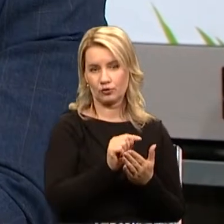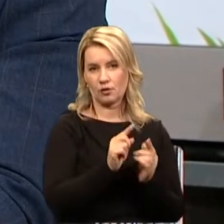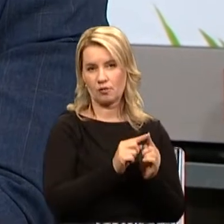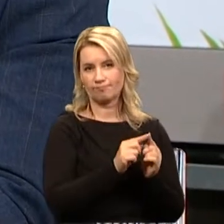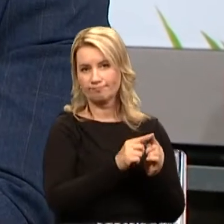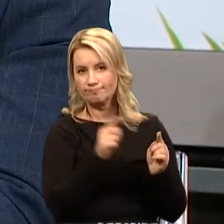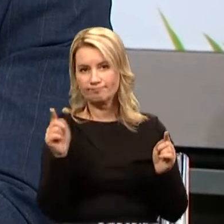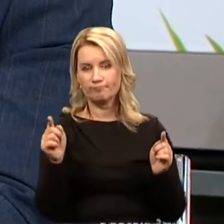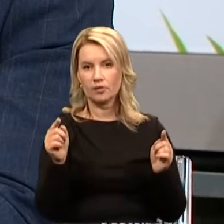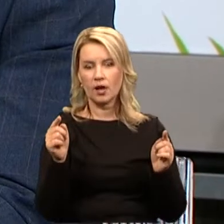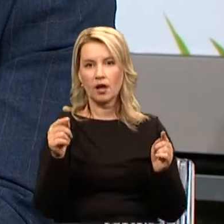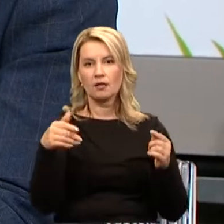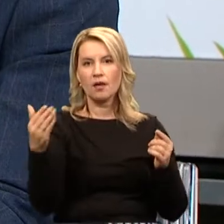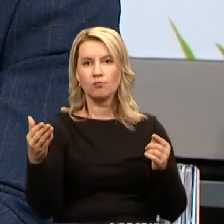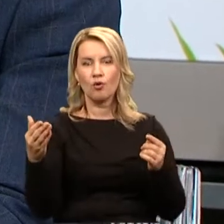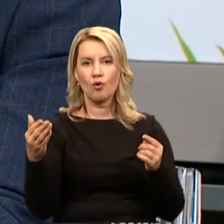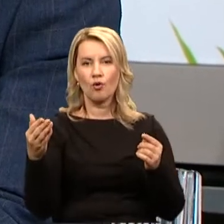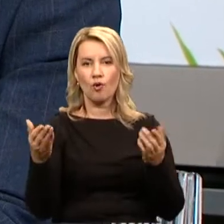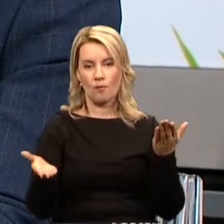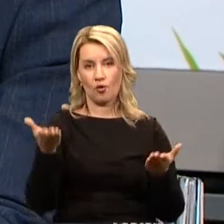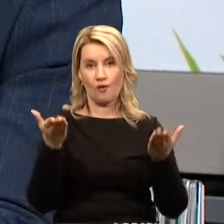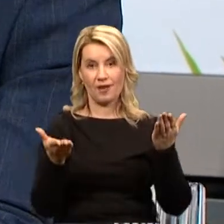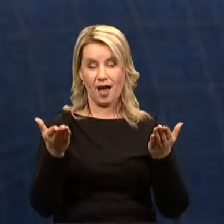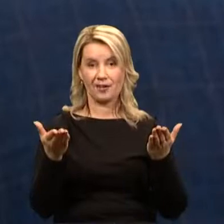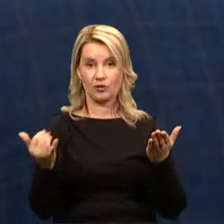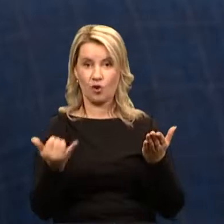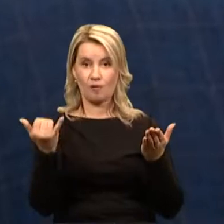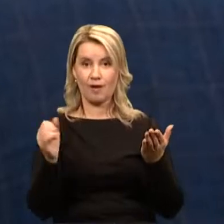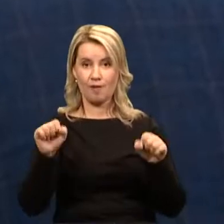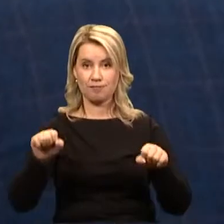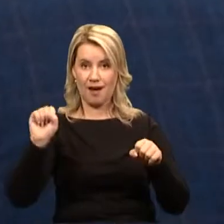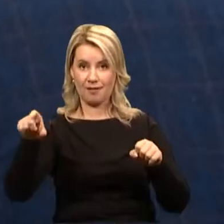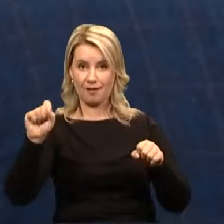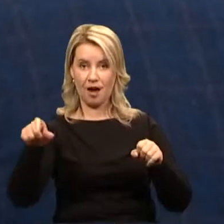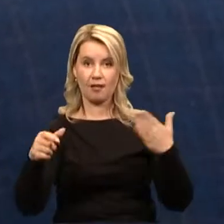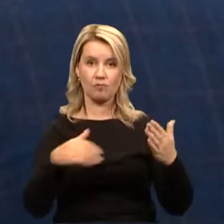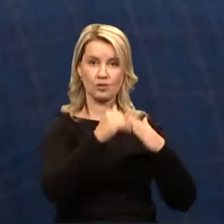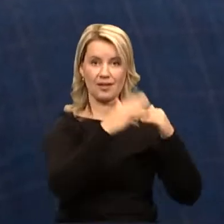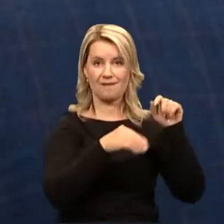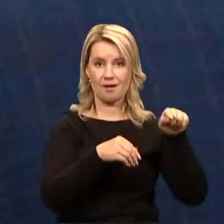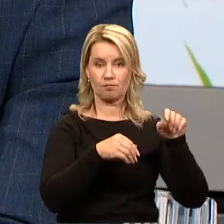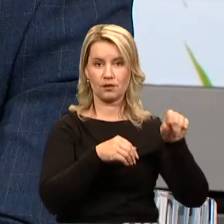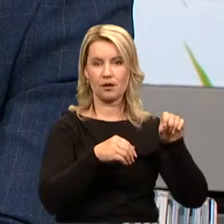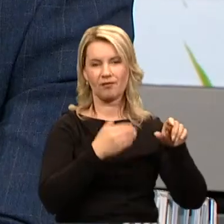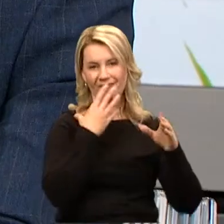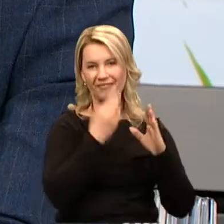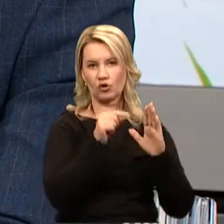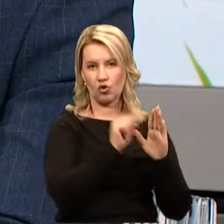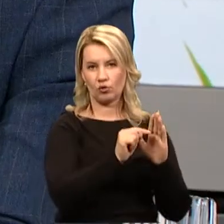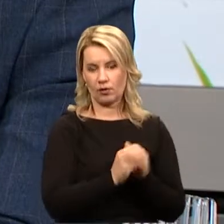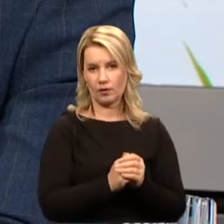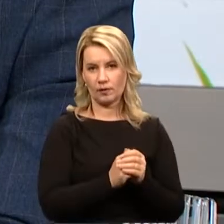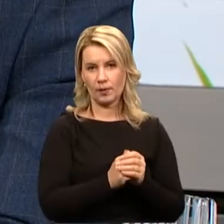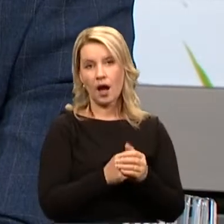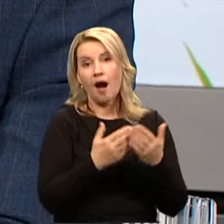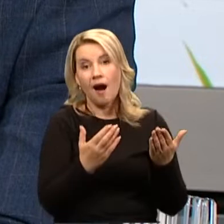mít peníze třeba na běžném účtu nebo na spořícím účtu. A pokud té doby máme zase málo, tak je